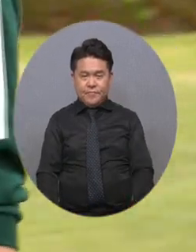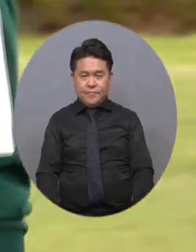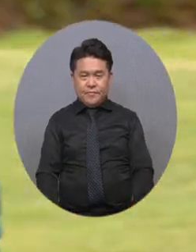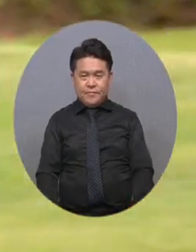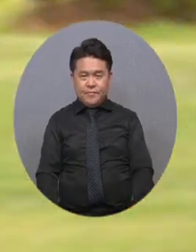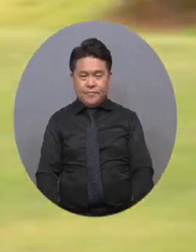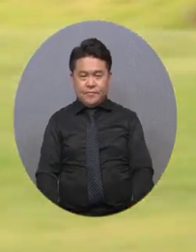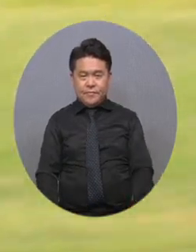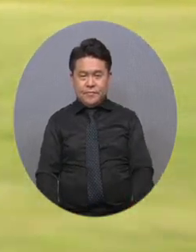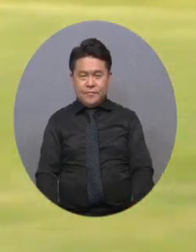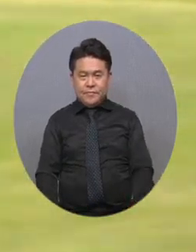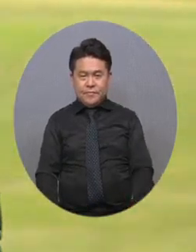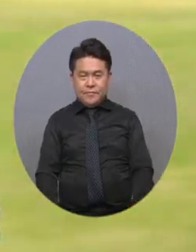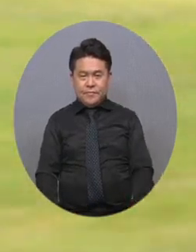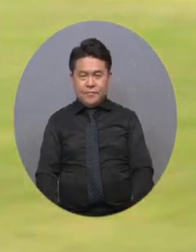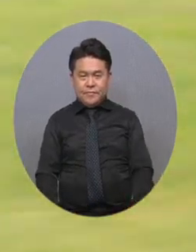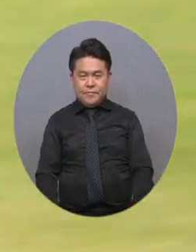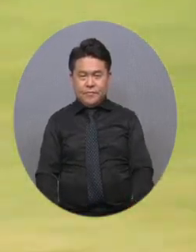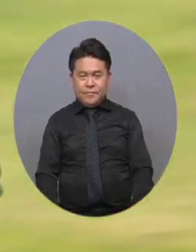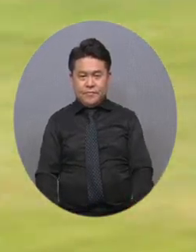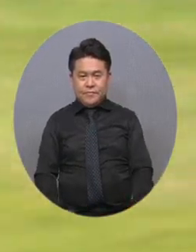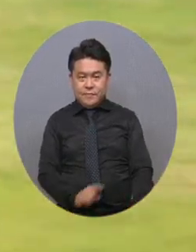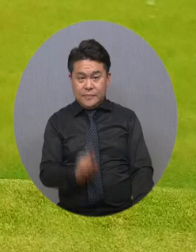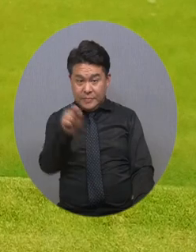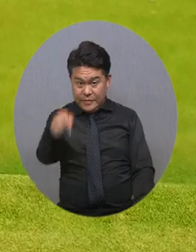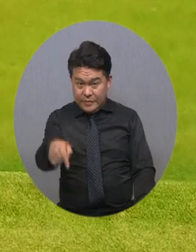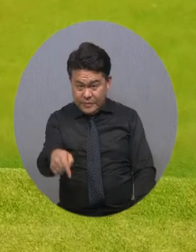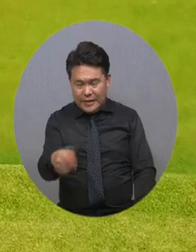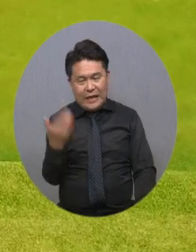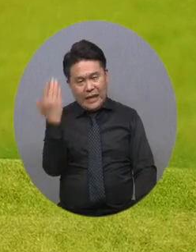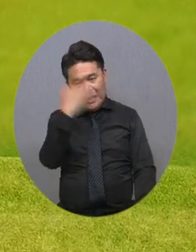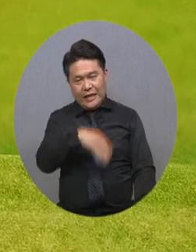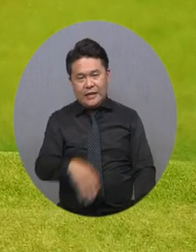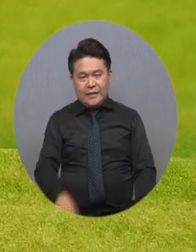그리기 꽤 여기, 아예 여기를 빨라. 쳤어야 된다